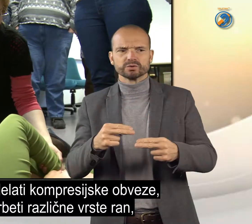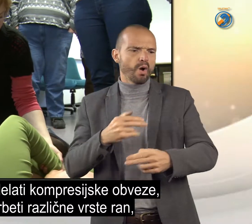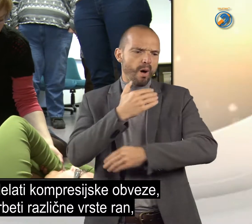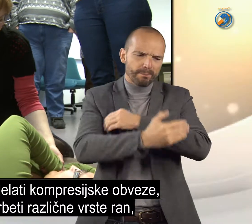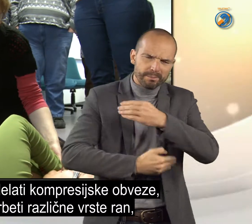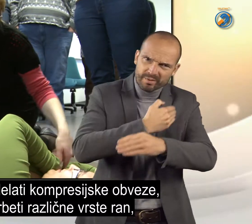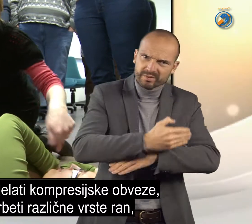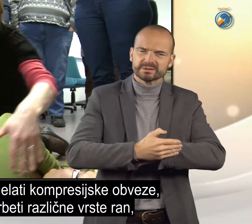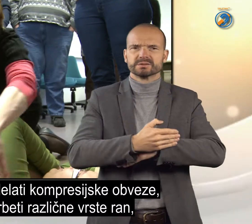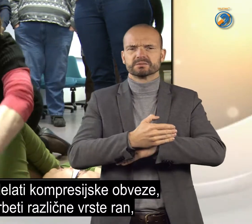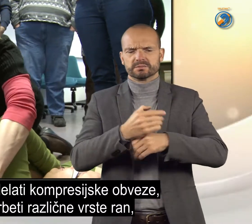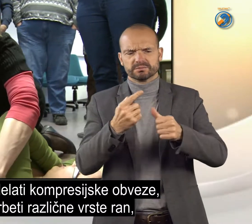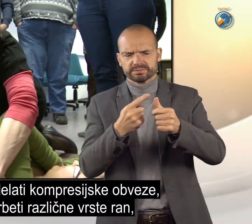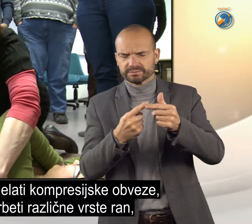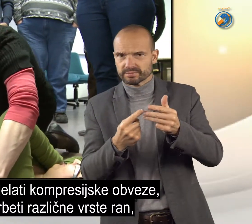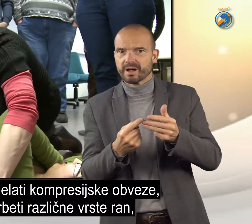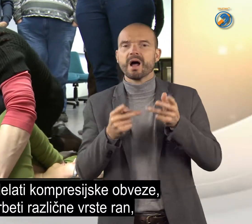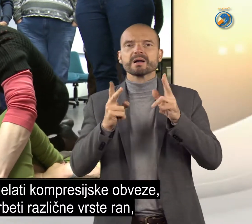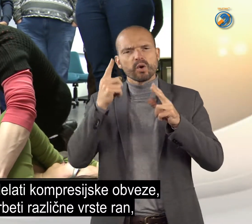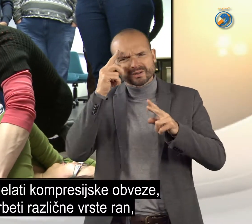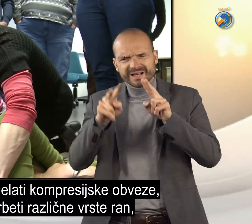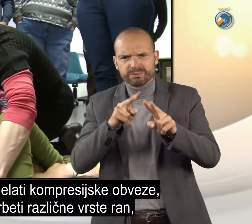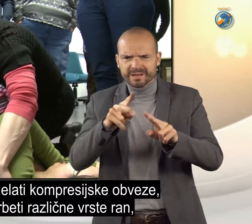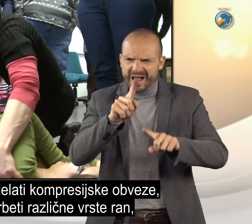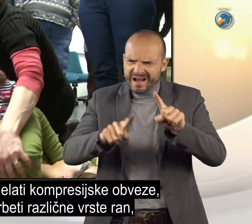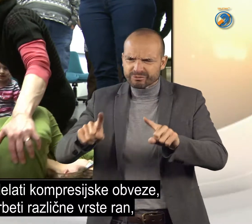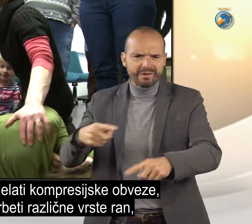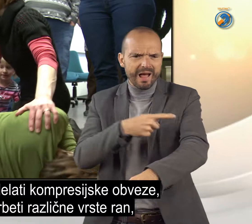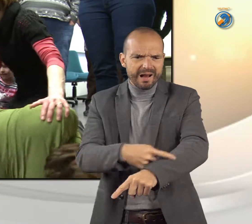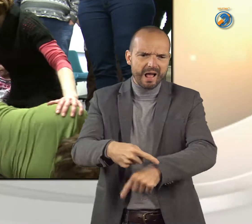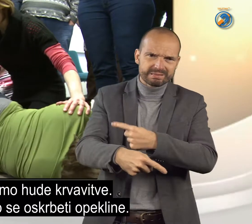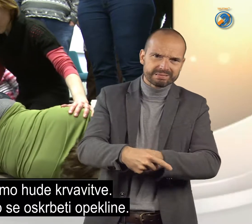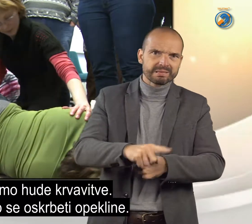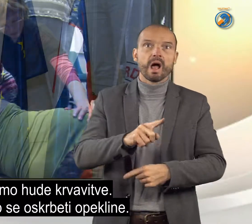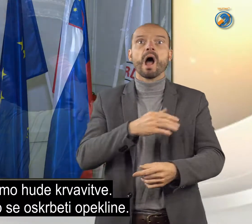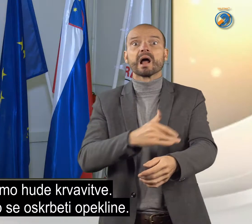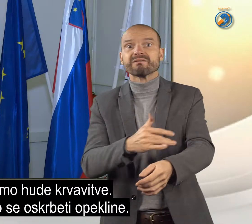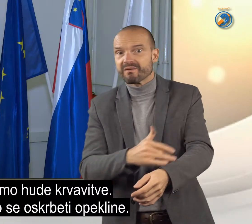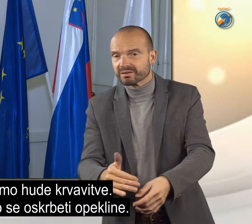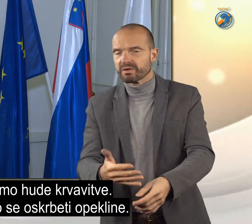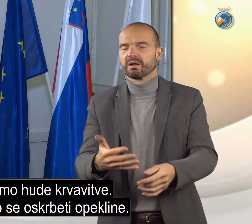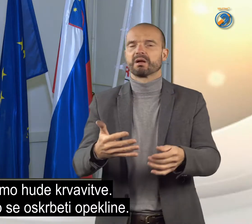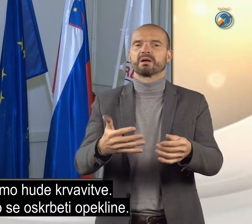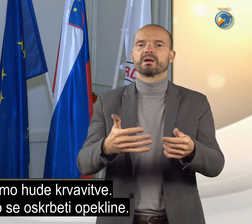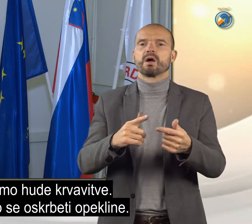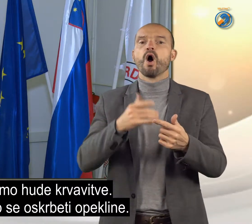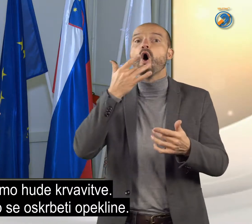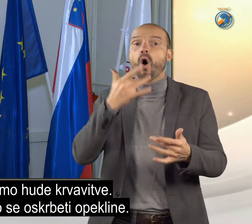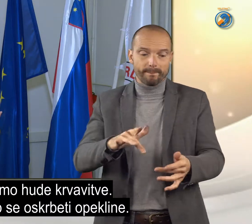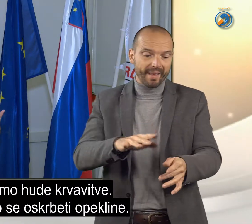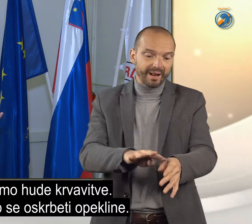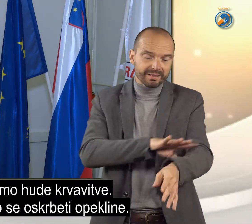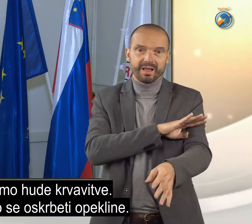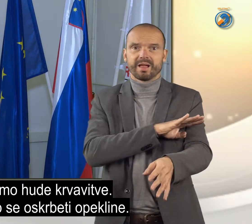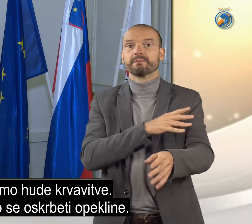kompresijske obveze, potem naučimo se vse o tem, kako oskrbeti različne vrste ran, ne samo hude krvavitve, naučimo se oskrbeti